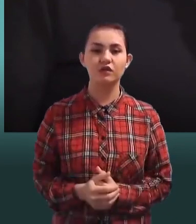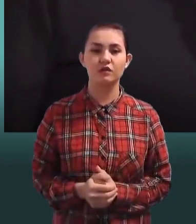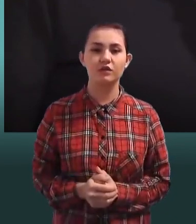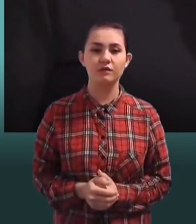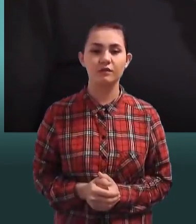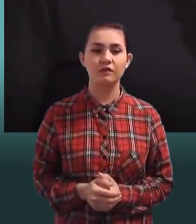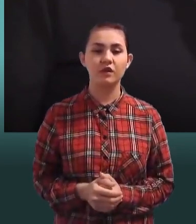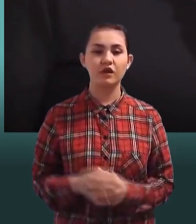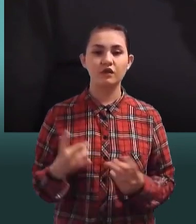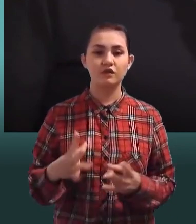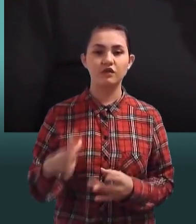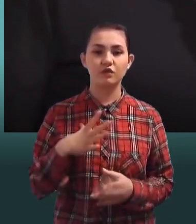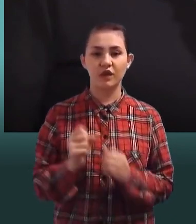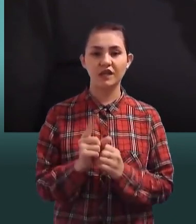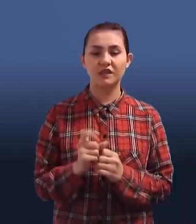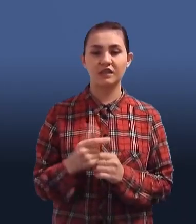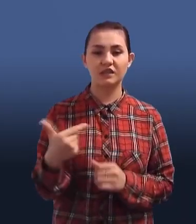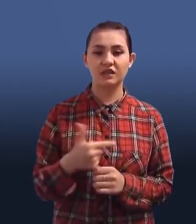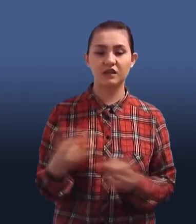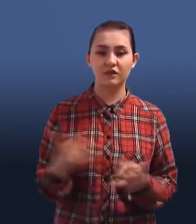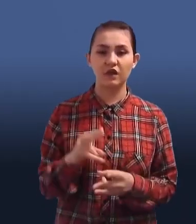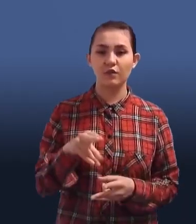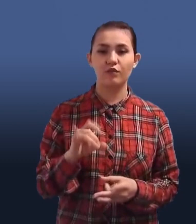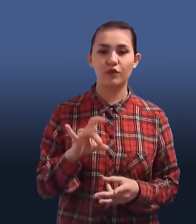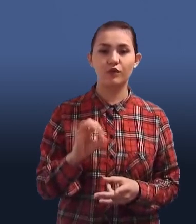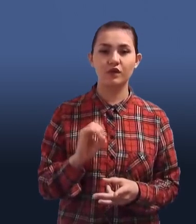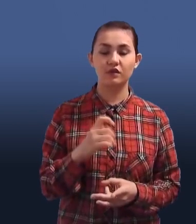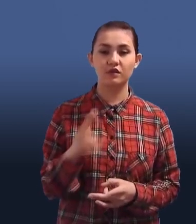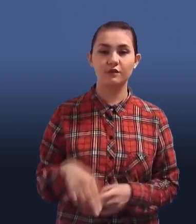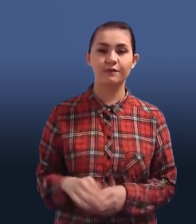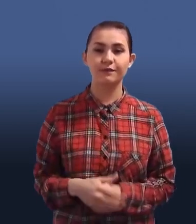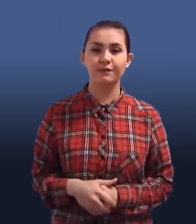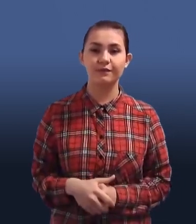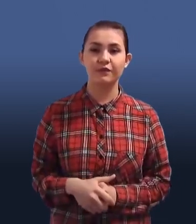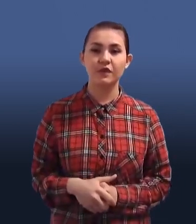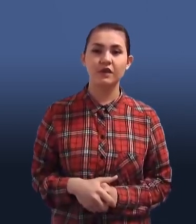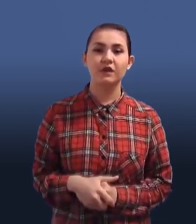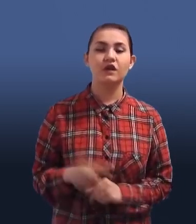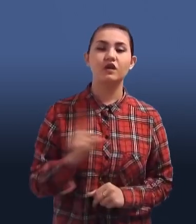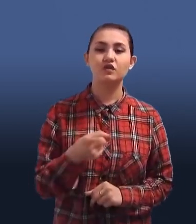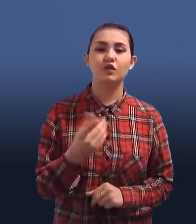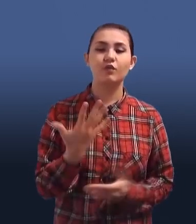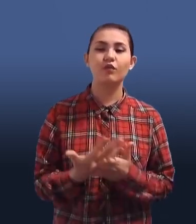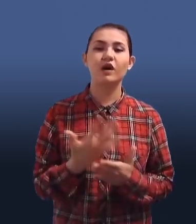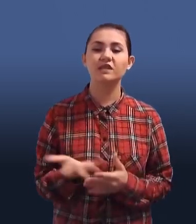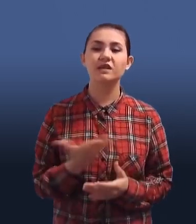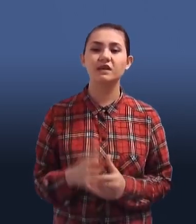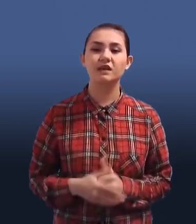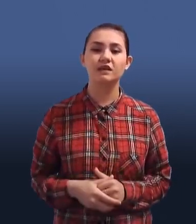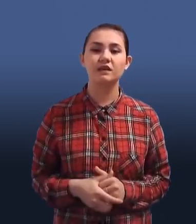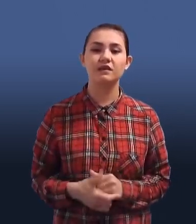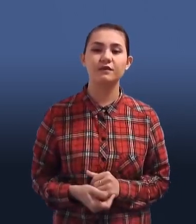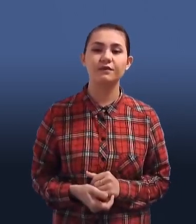должно бути, гривень 11 должен був проїзд стоїти. Що на це впливає? Які показники?